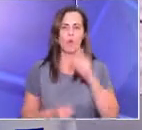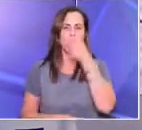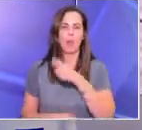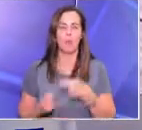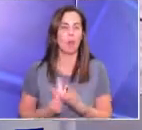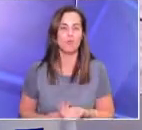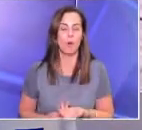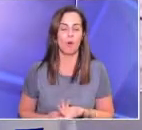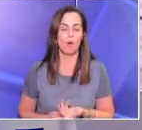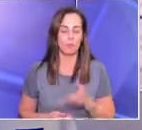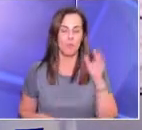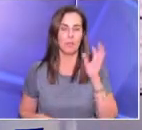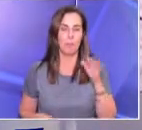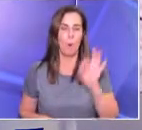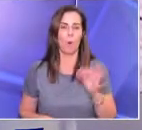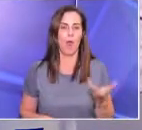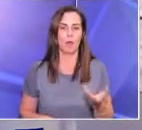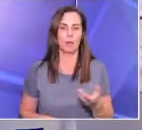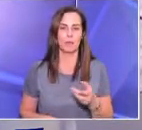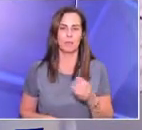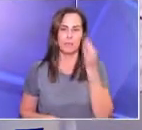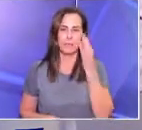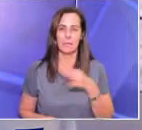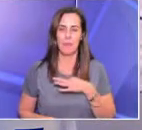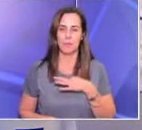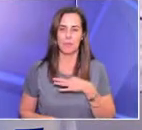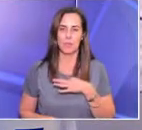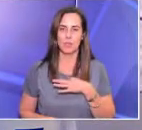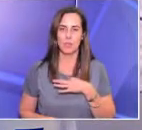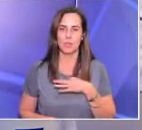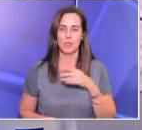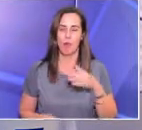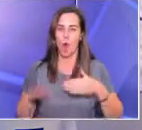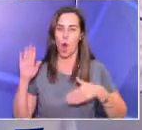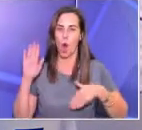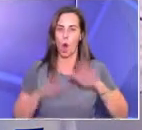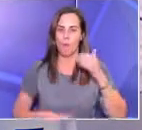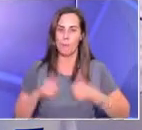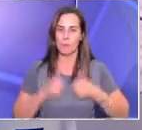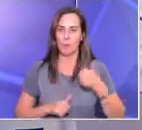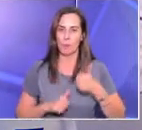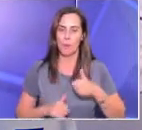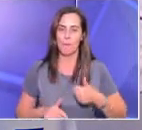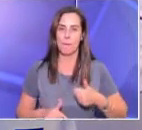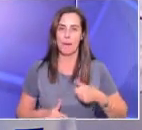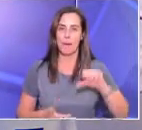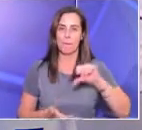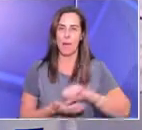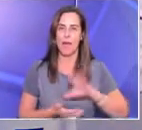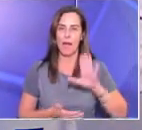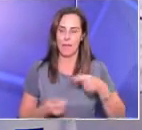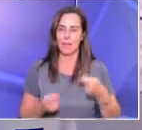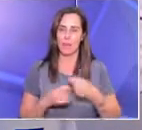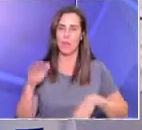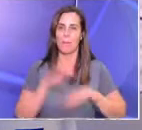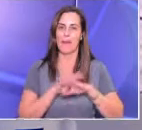ולכל הראשי ערים? קשור. אני אומר כזה דבר, שים לב שבמצע של רוב המתמודדים בערים הגדולות, היה את העניין